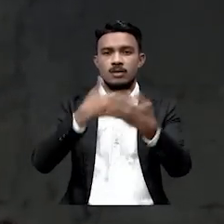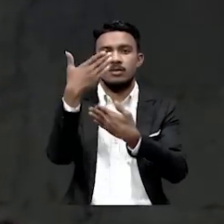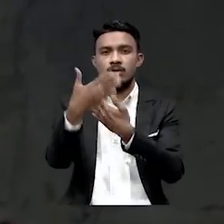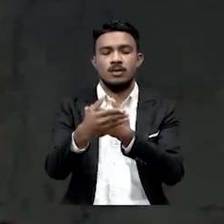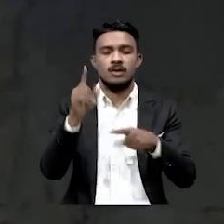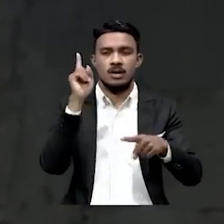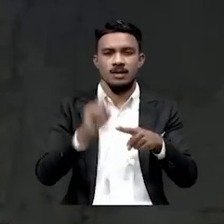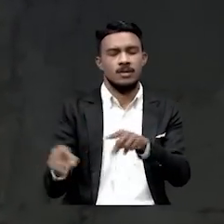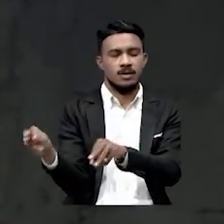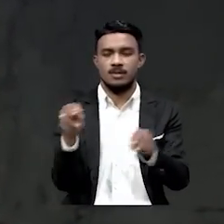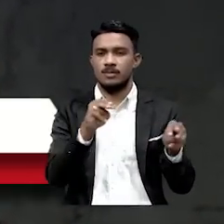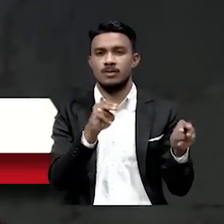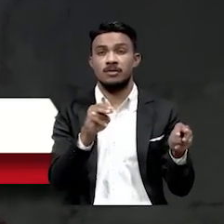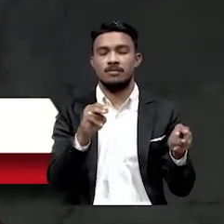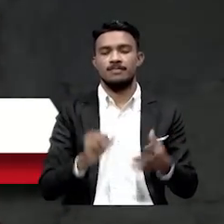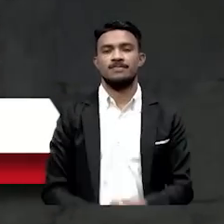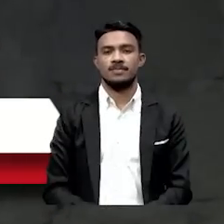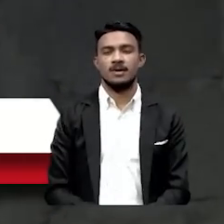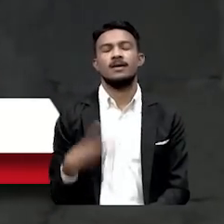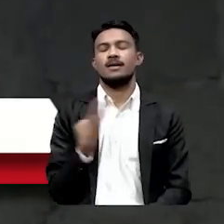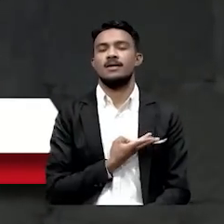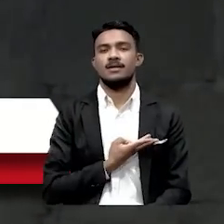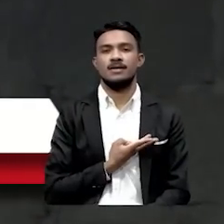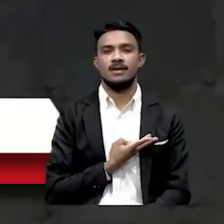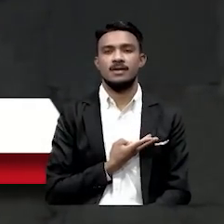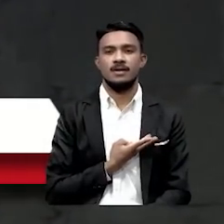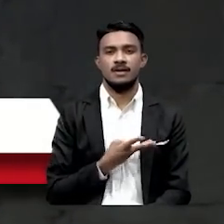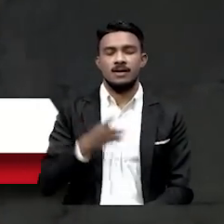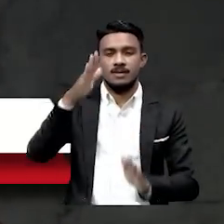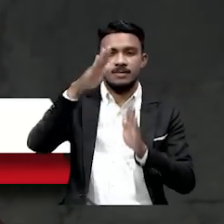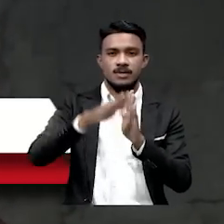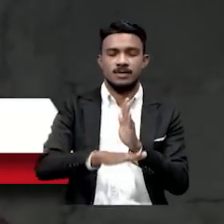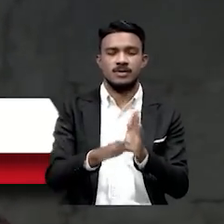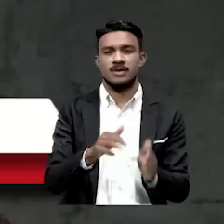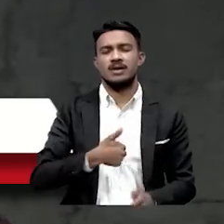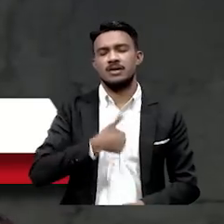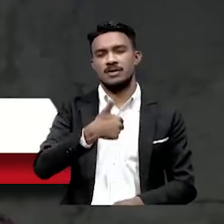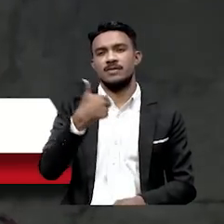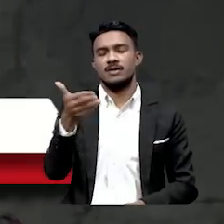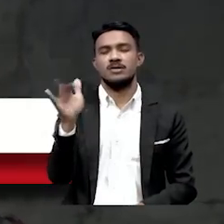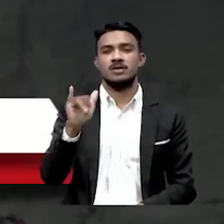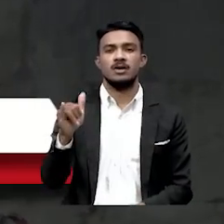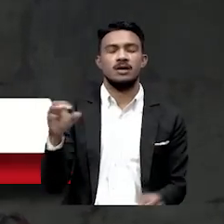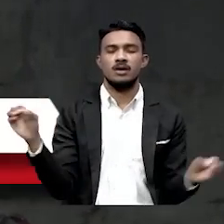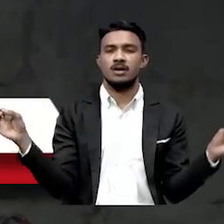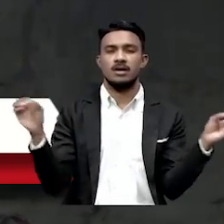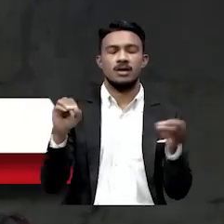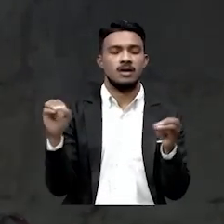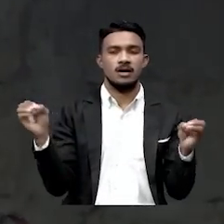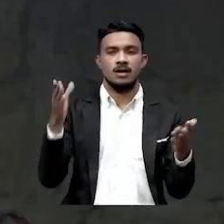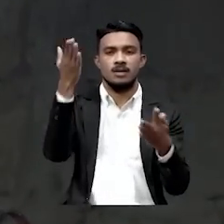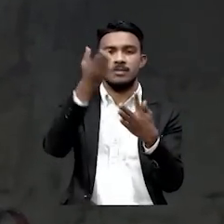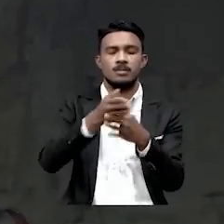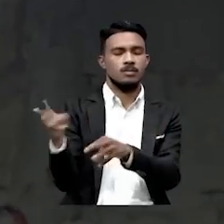la bele muda e tate vitimiza individu sira la nebe la consegue muda